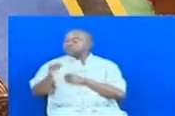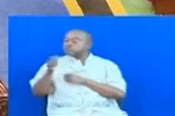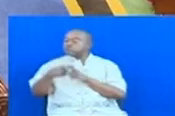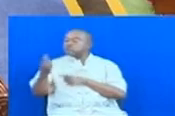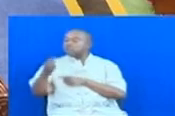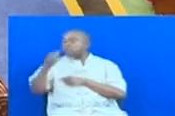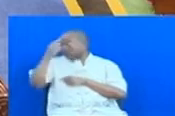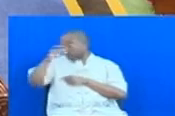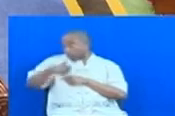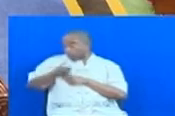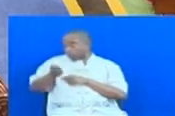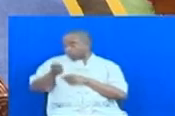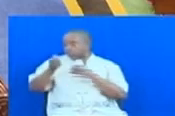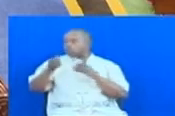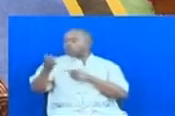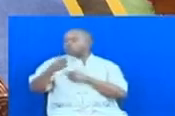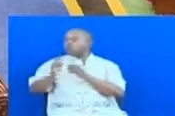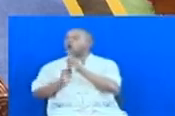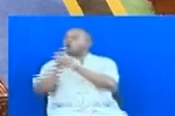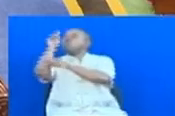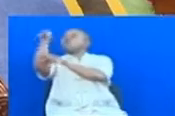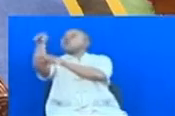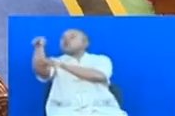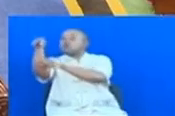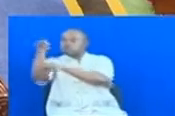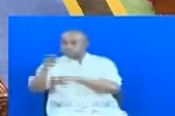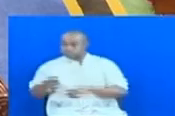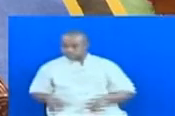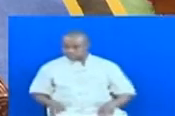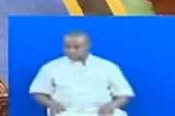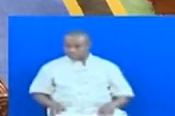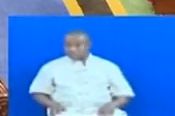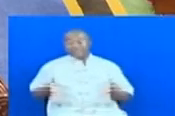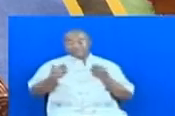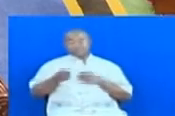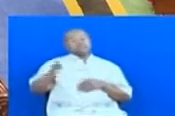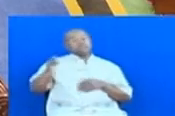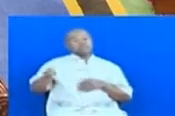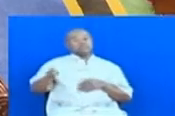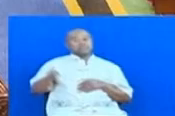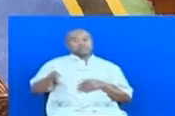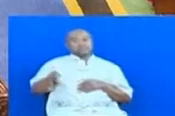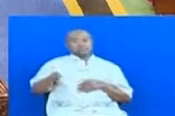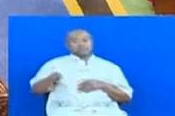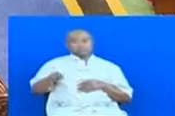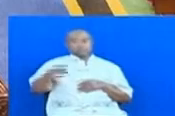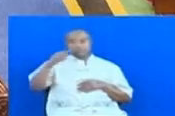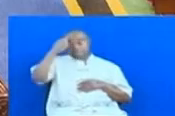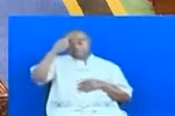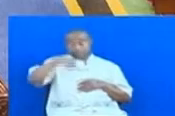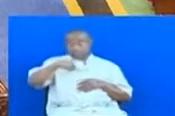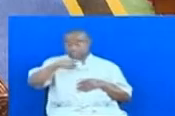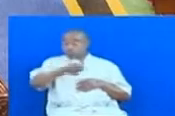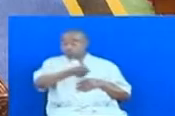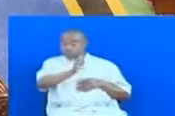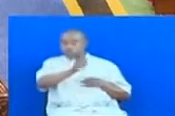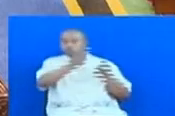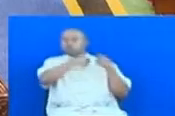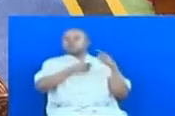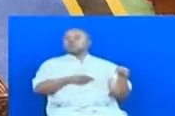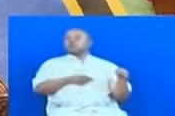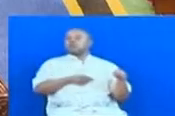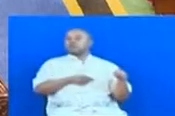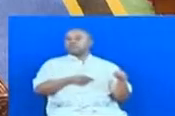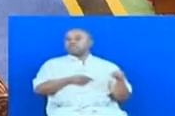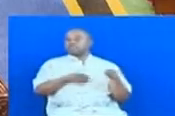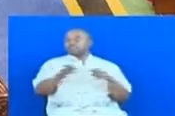ni madiwani wamekopa nje kabisa utaratibu huo. Ina maana katika hizi sasa ina maana liability itaondoka kwa mtu mwenye mkopaji. Lakini katika lile